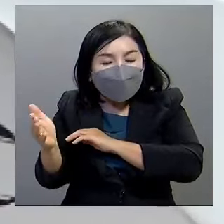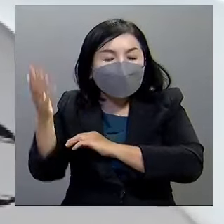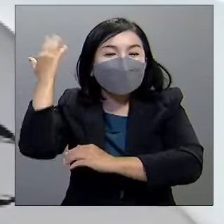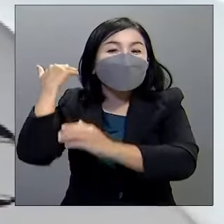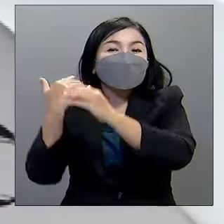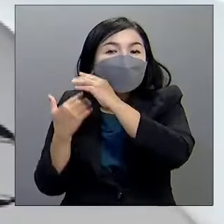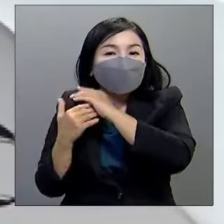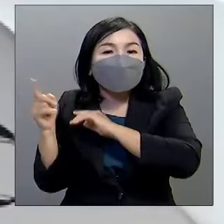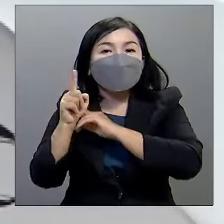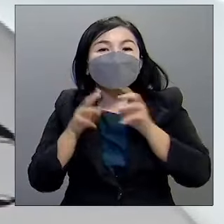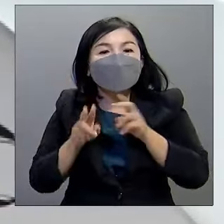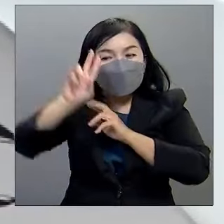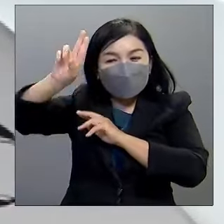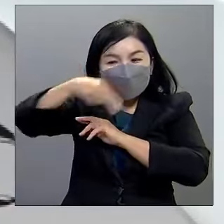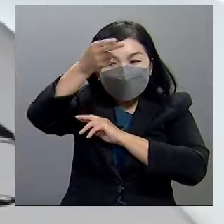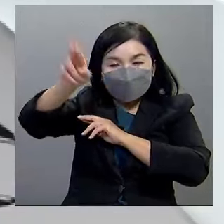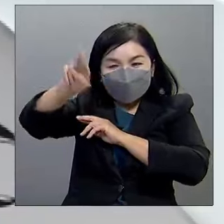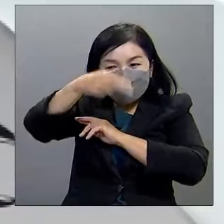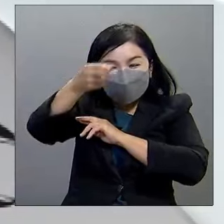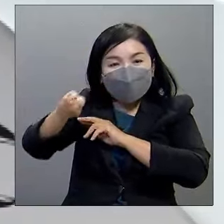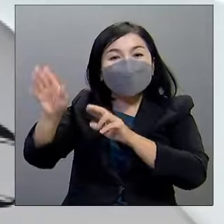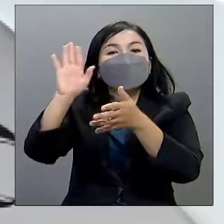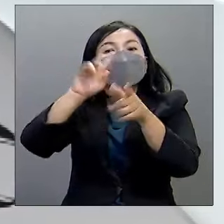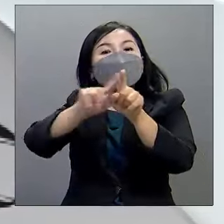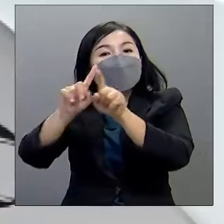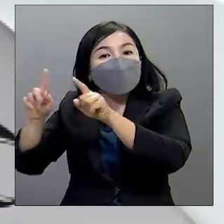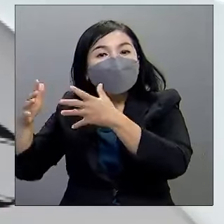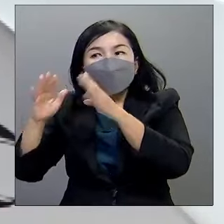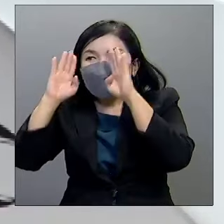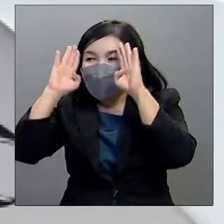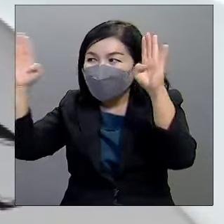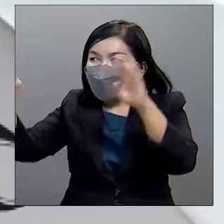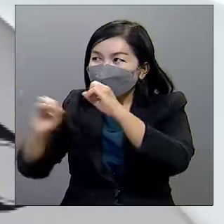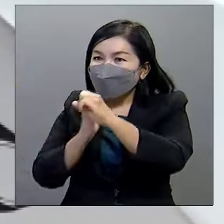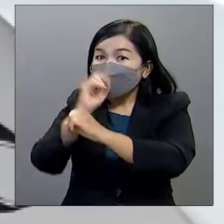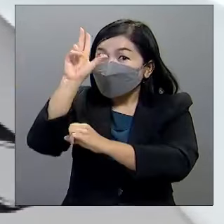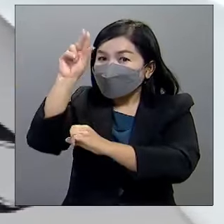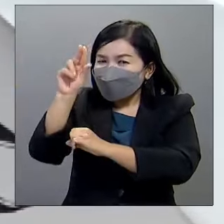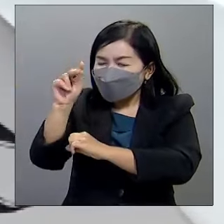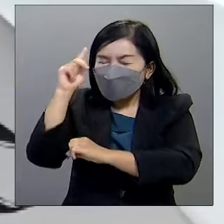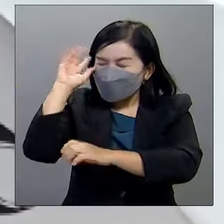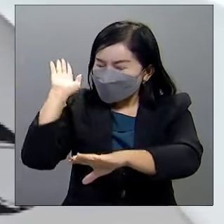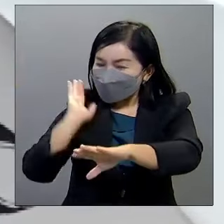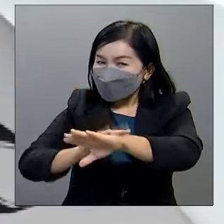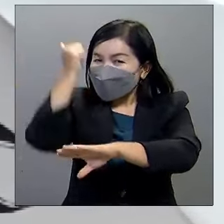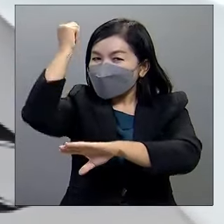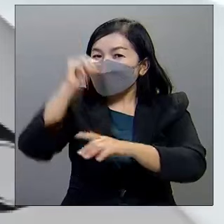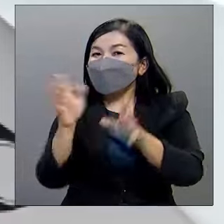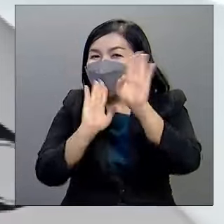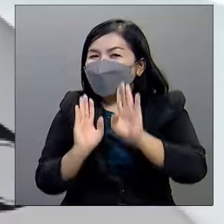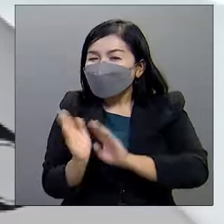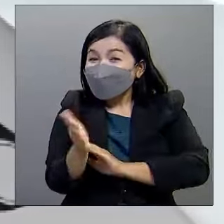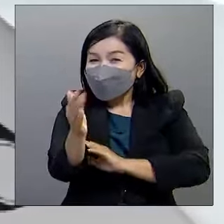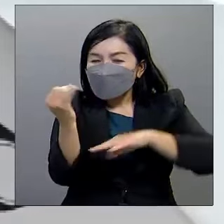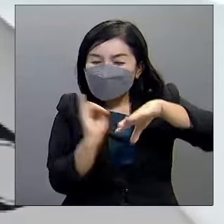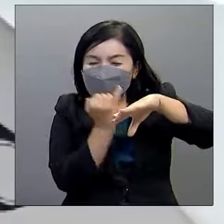ลกและเส้นสายลวดลายงานสังคโลกรูปแบบต่างๆน่ะมากว่า30ปีแล้วเลยแม่นไงทำอะไรซ้ำๆหรือว่าทำอะ